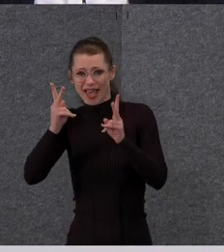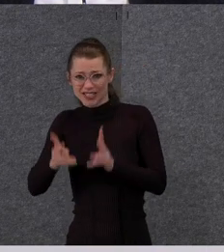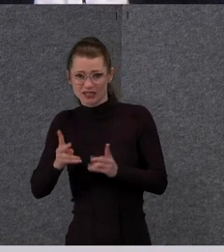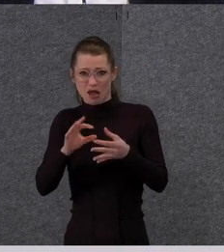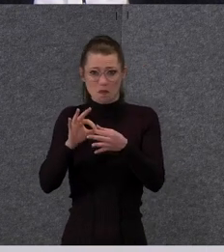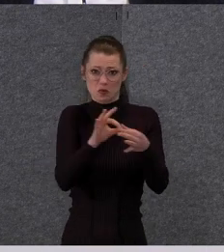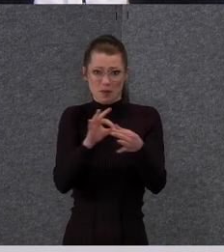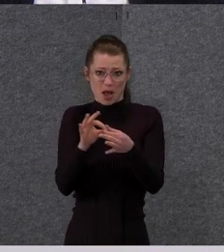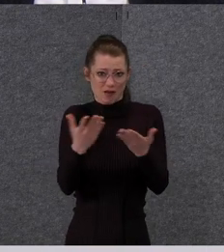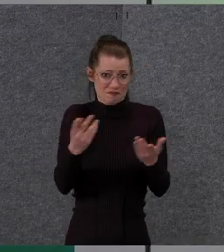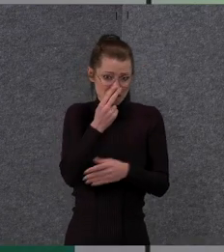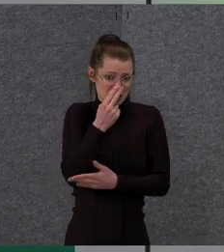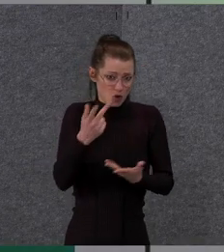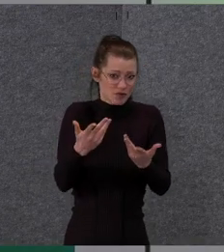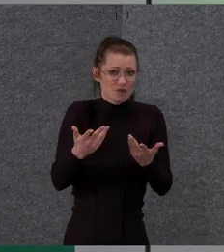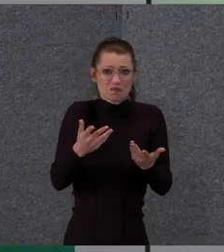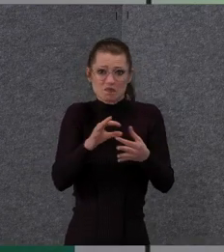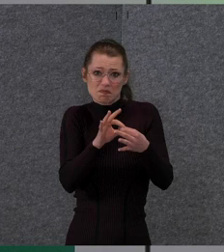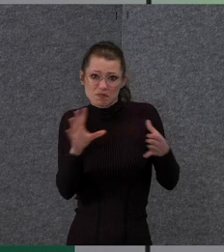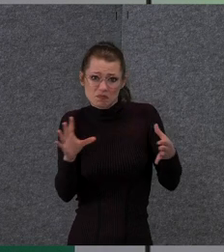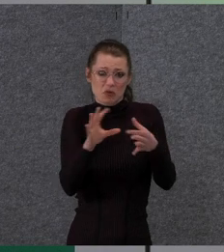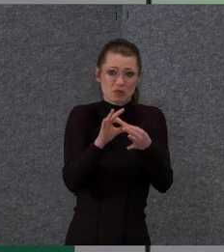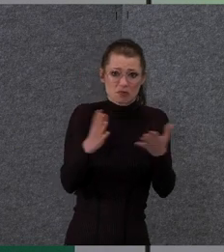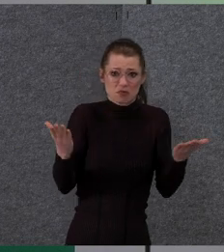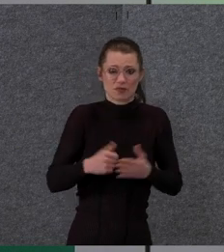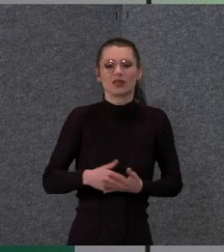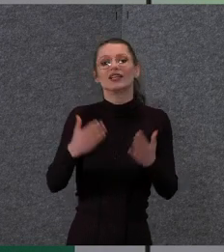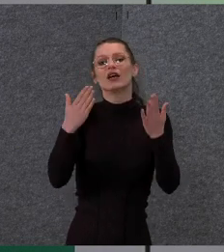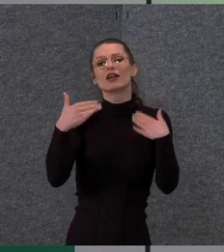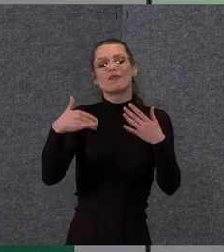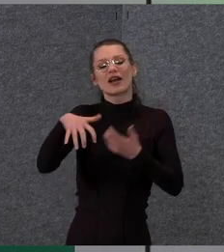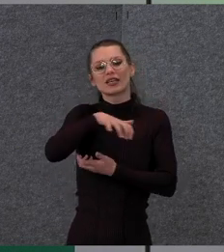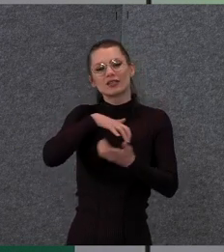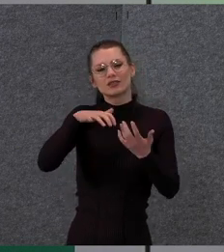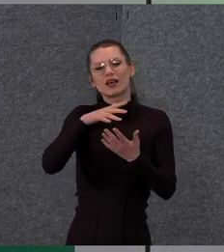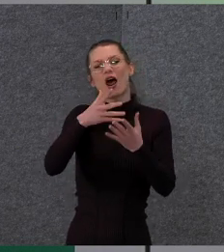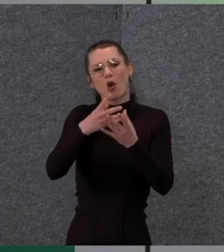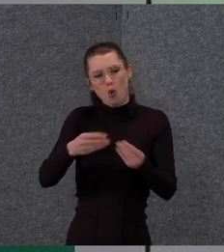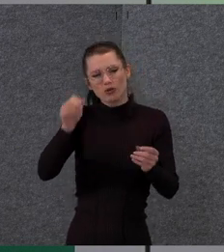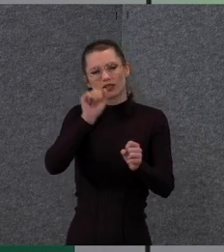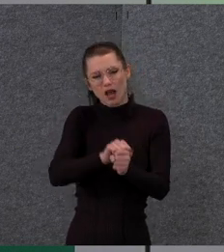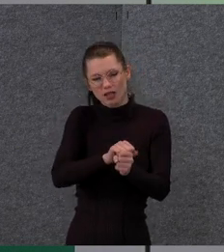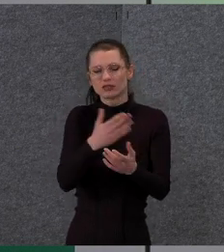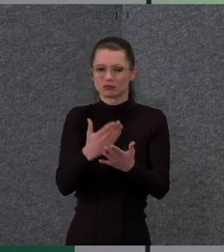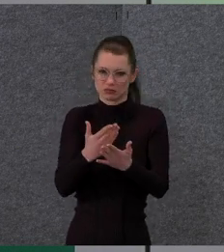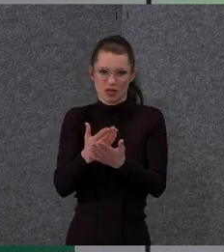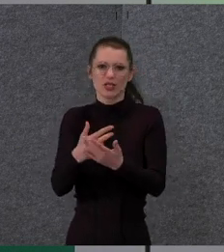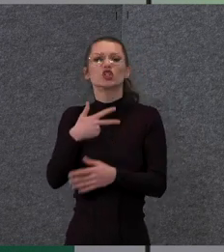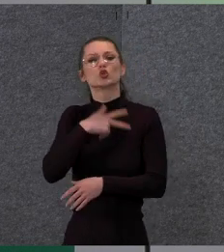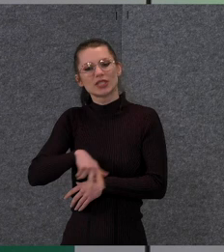zusammen? Ja, wir können die Klimakrise nur lösen, wenn wir auch ein